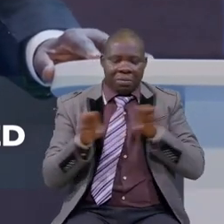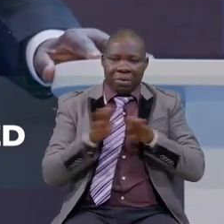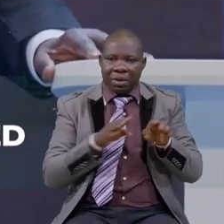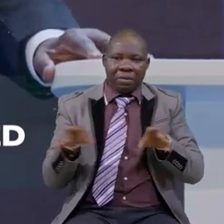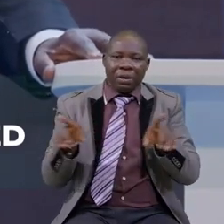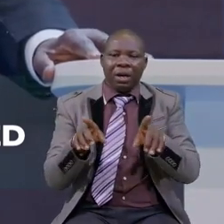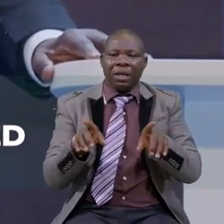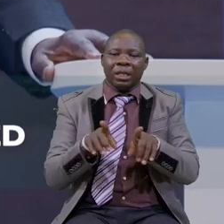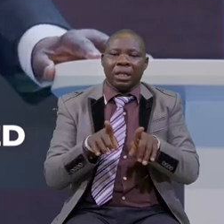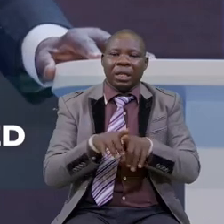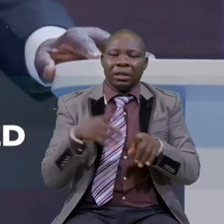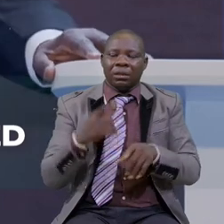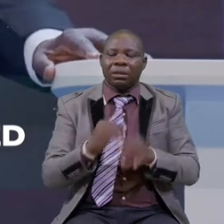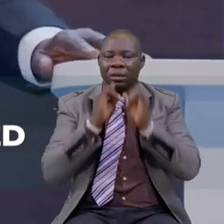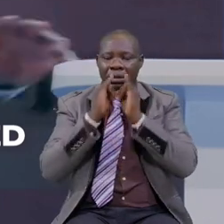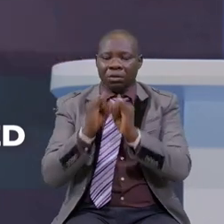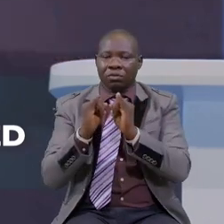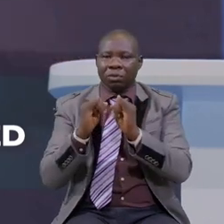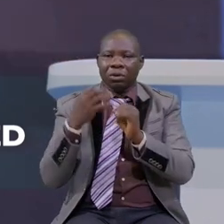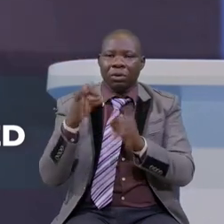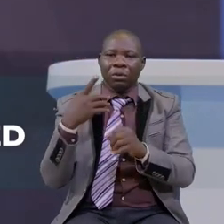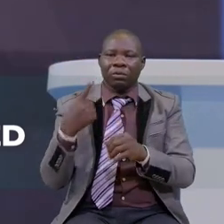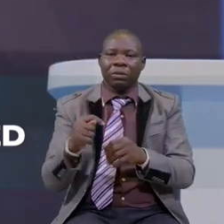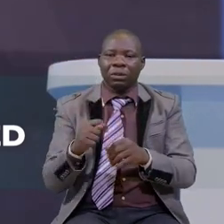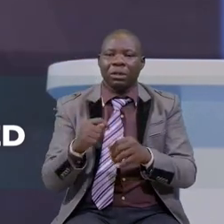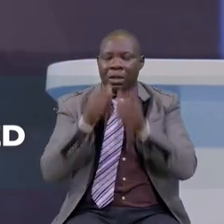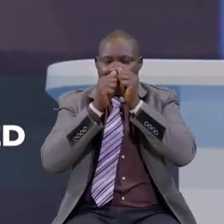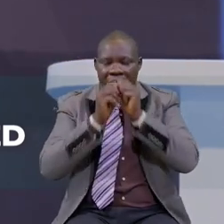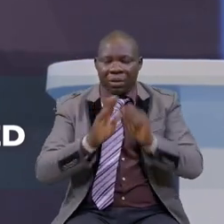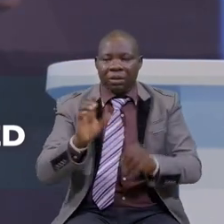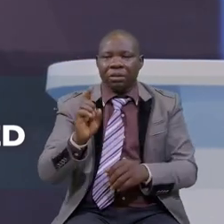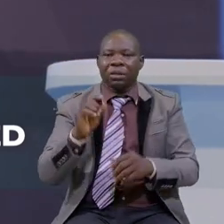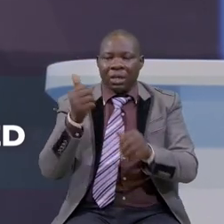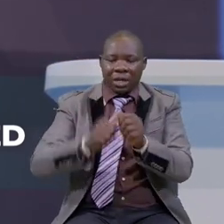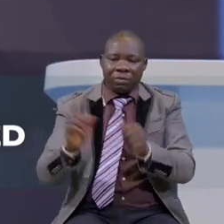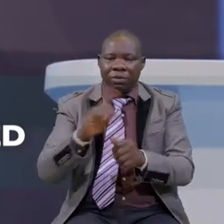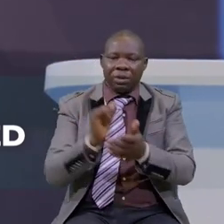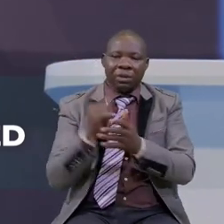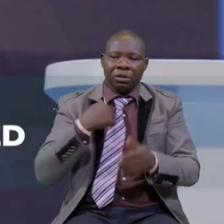nous comportons comme les instructions des béatitudes